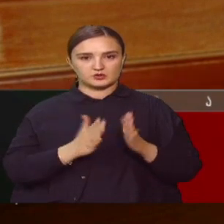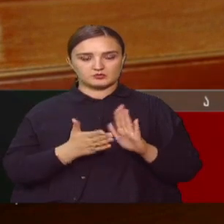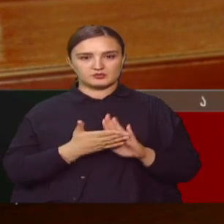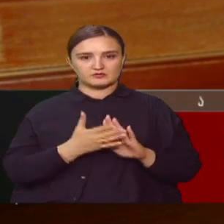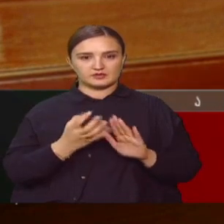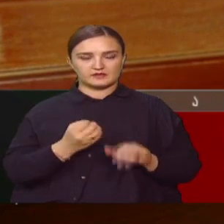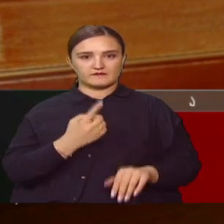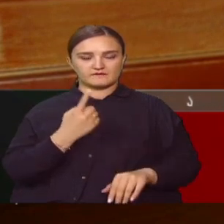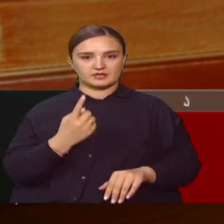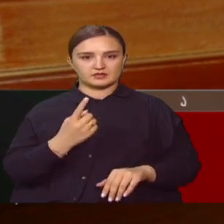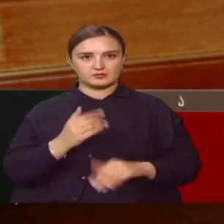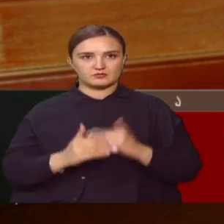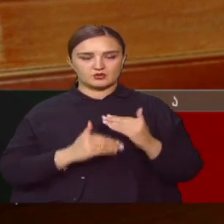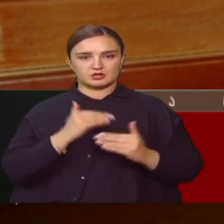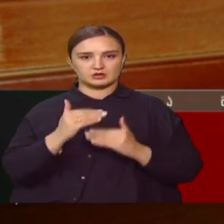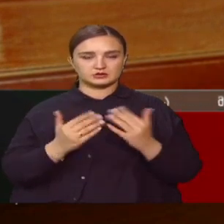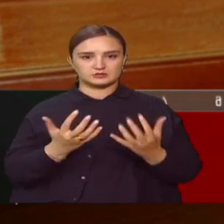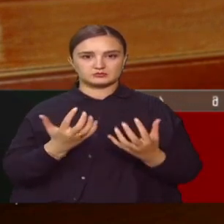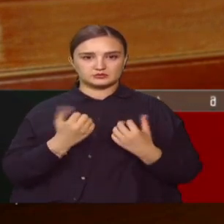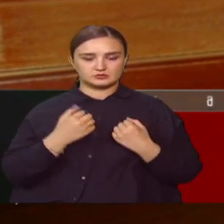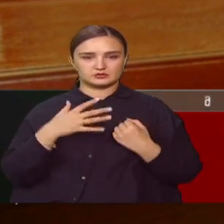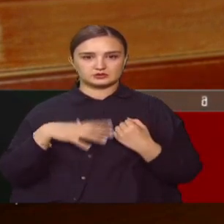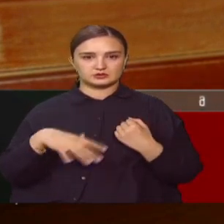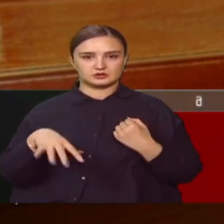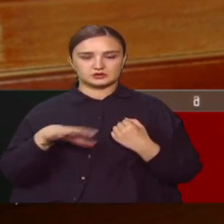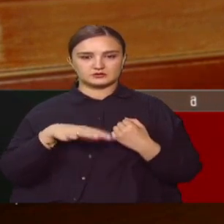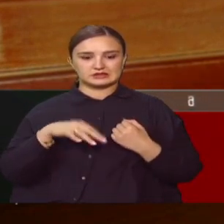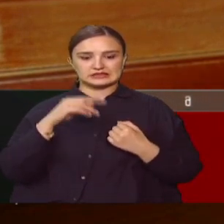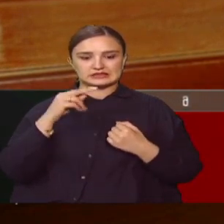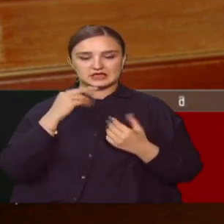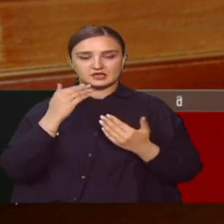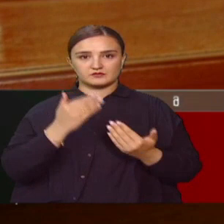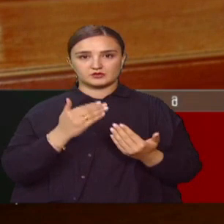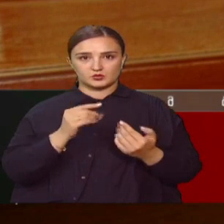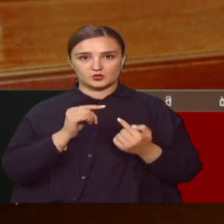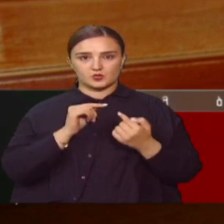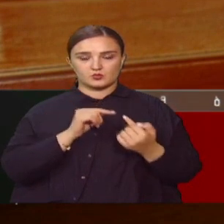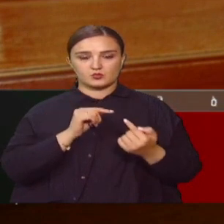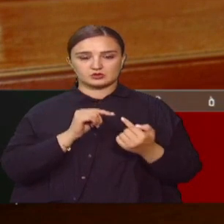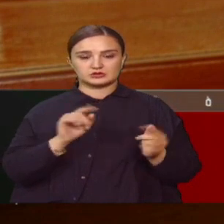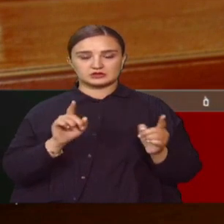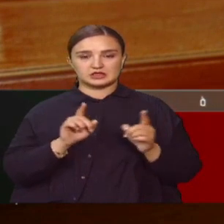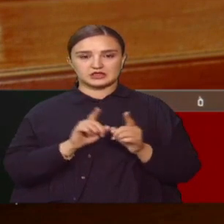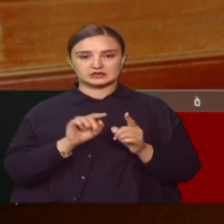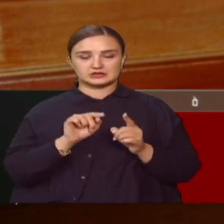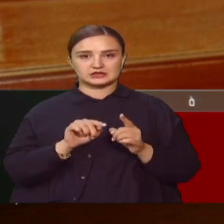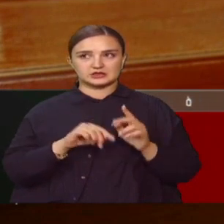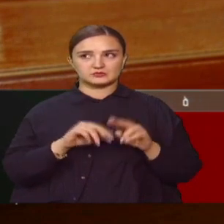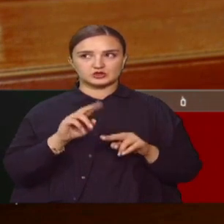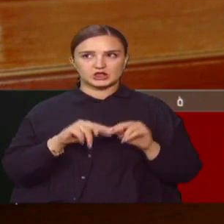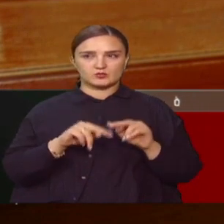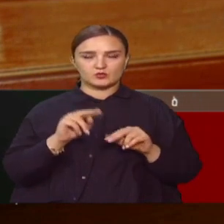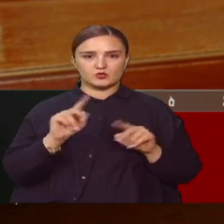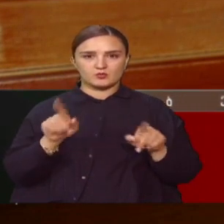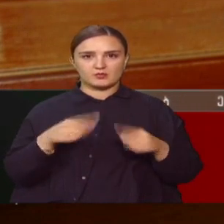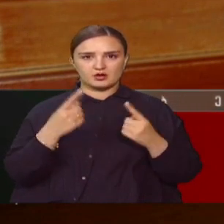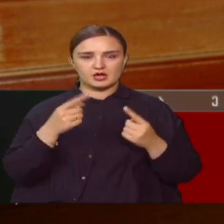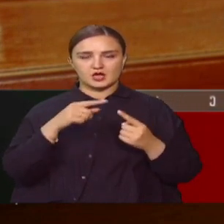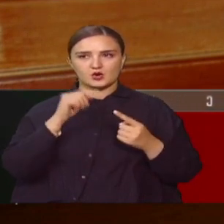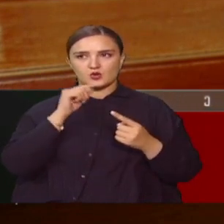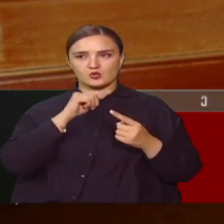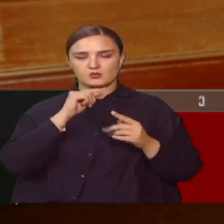კიდევ ერთი პროგრესი მიიღოს საქართველო. დააგუდით ამ ოპოზიციას. Arsetim șenebloba armosot, arseti